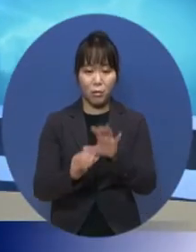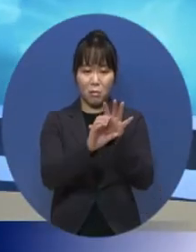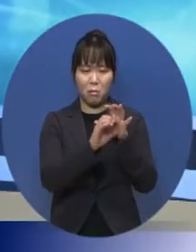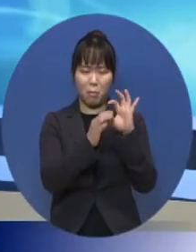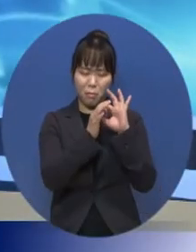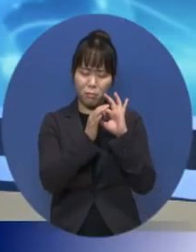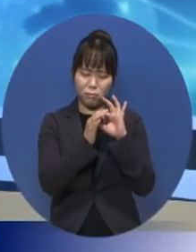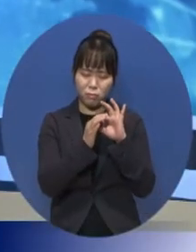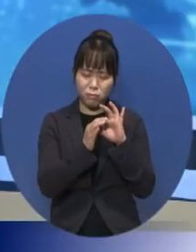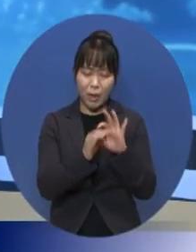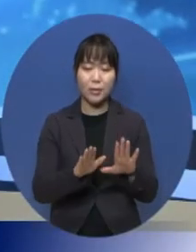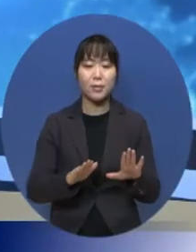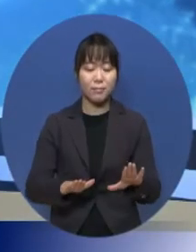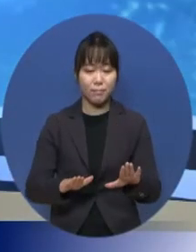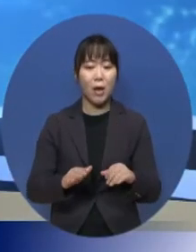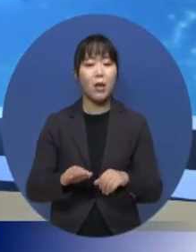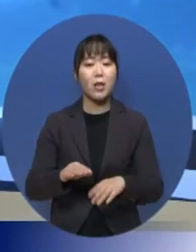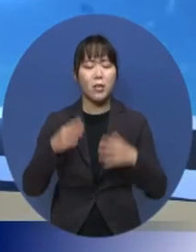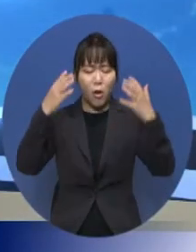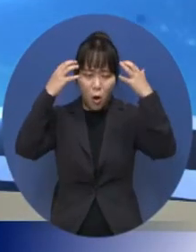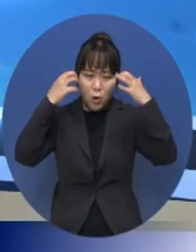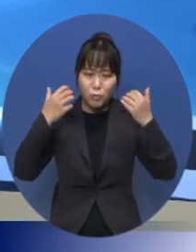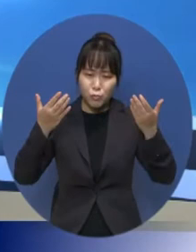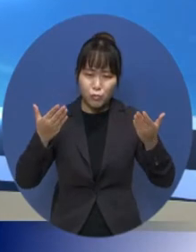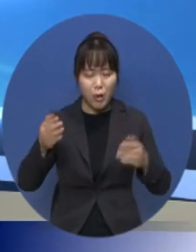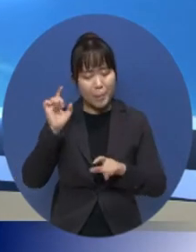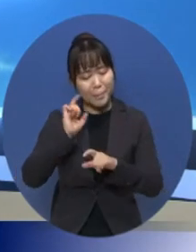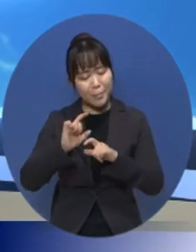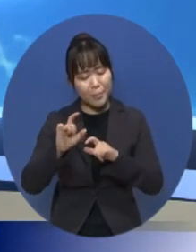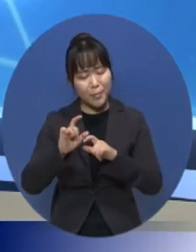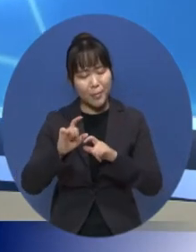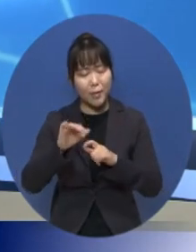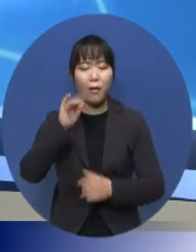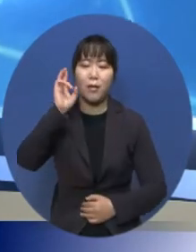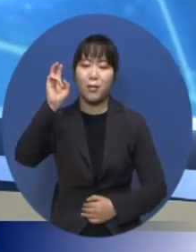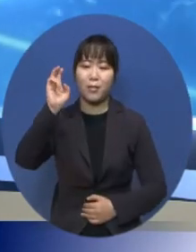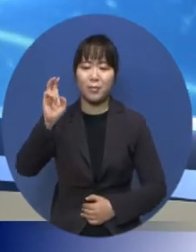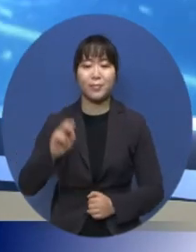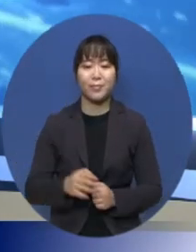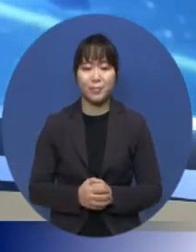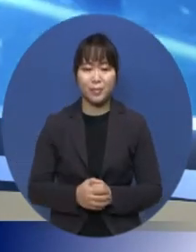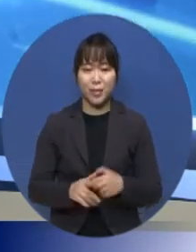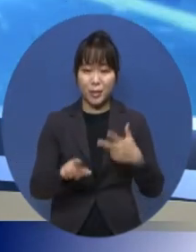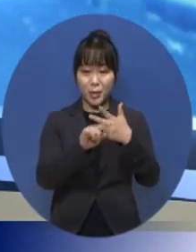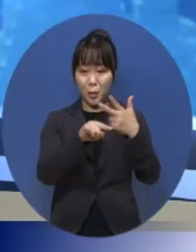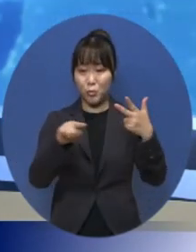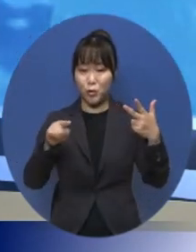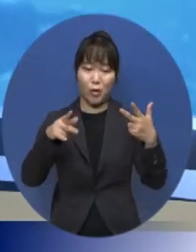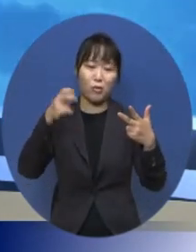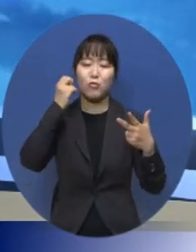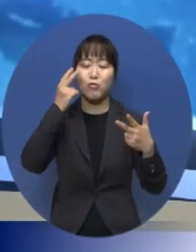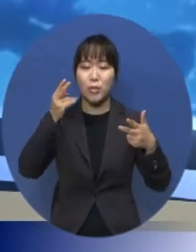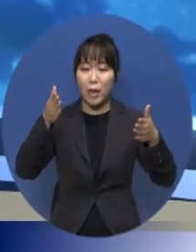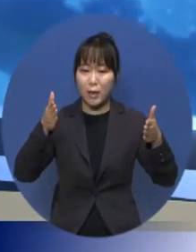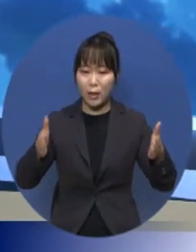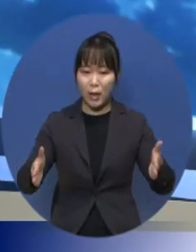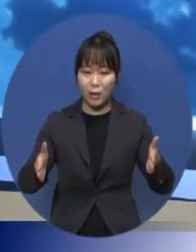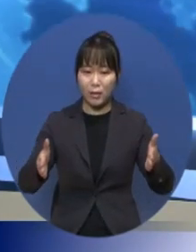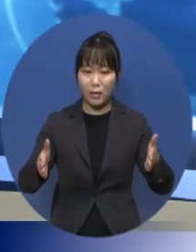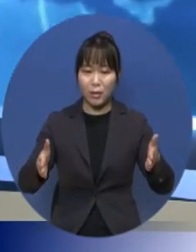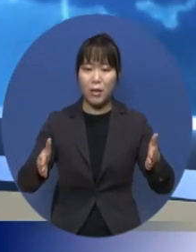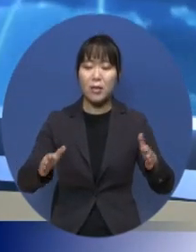코로나19가 계속되는 상황 속에 여름 휴가가 고민되는 분들 많으실 텐데요. 7월부터 두 달여간 여름